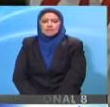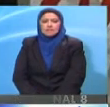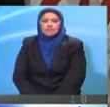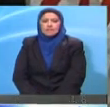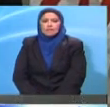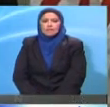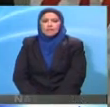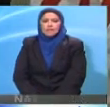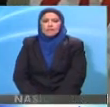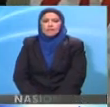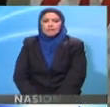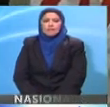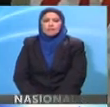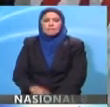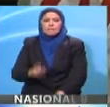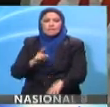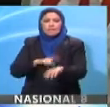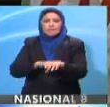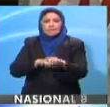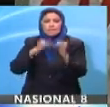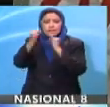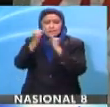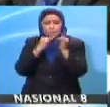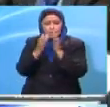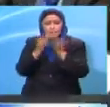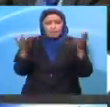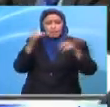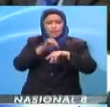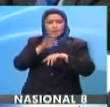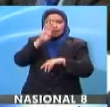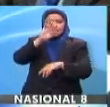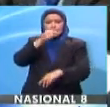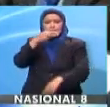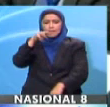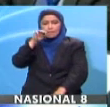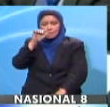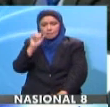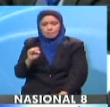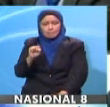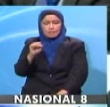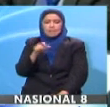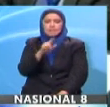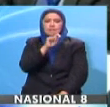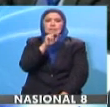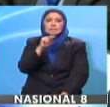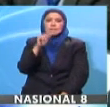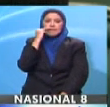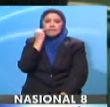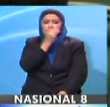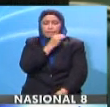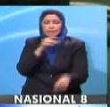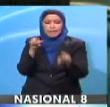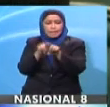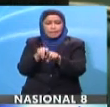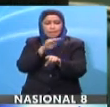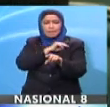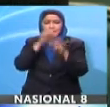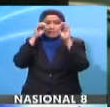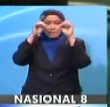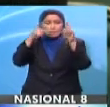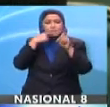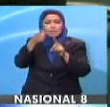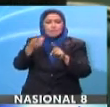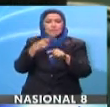ini pada sidang media Din nasor De bahamas Tan Sri Muhyiddin yang juga menteri pendidikan mahu jumlah perdagangan di antara kedua negara